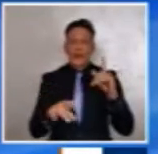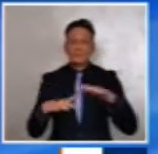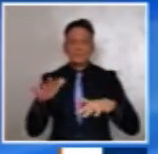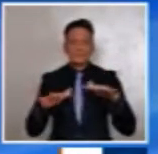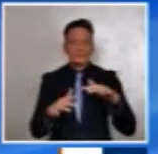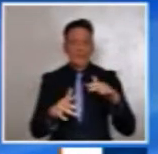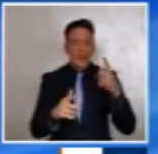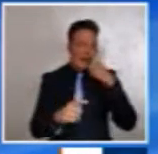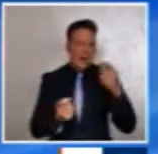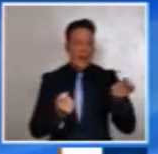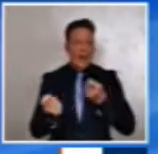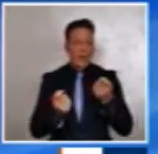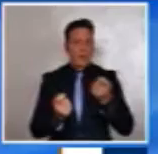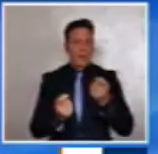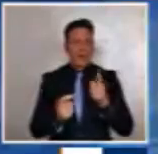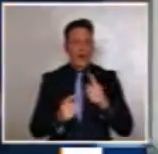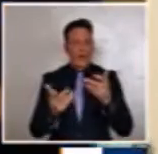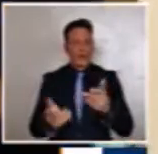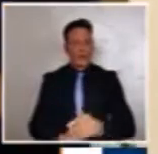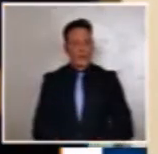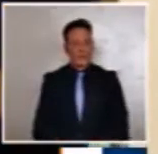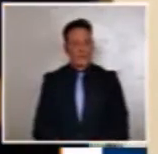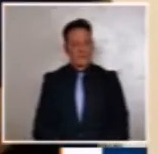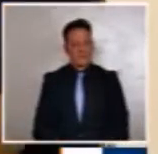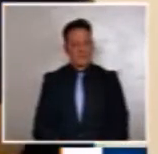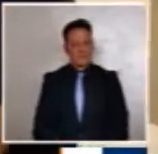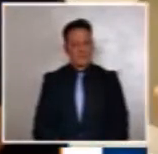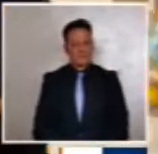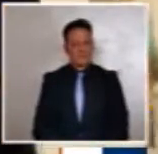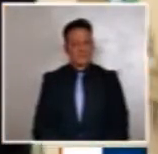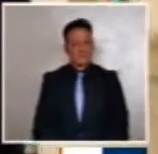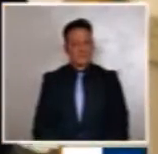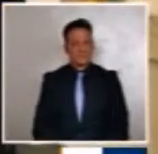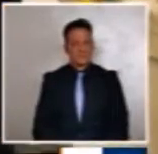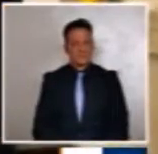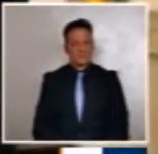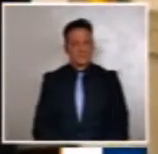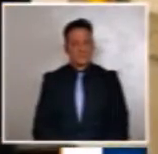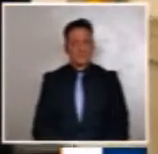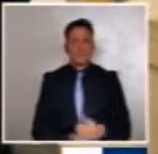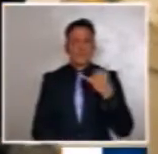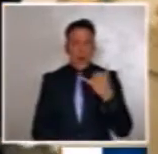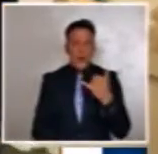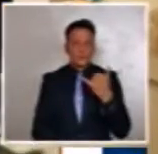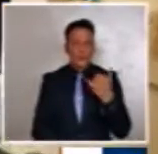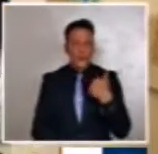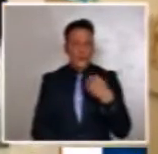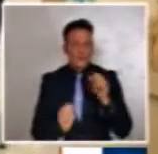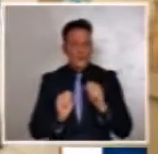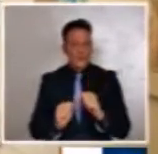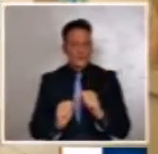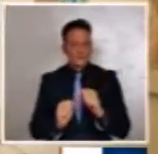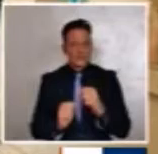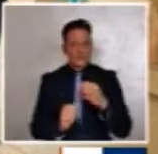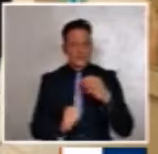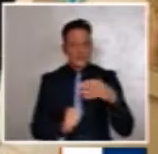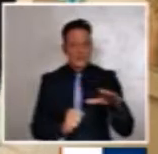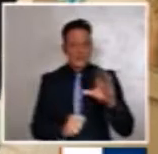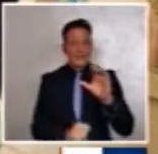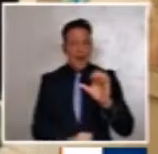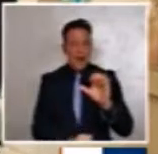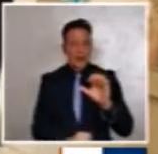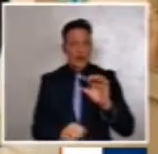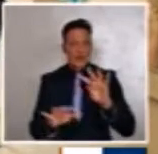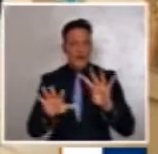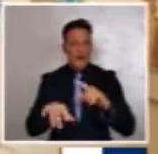aiuta. Gianni Quagliarella. Pronto? Allora posso darti mercoledì